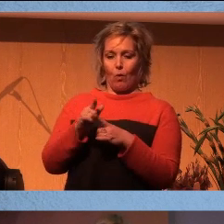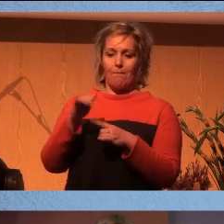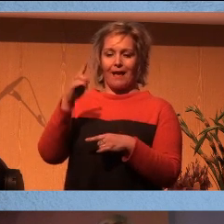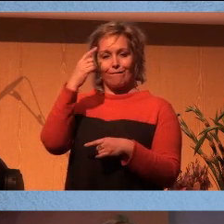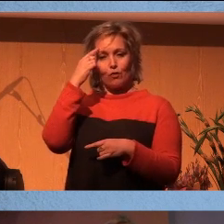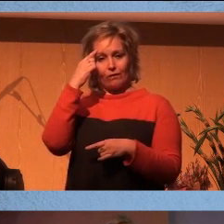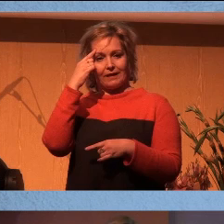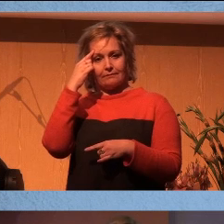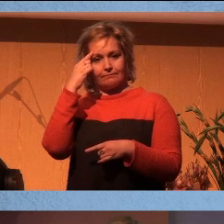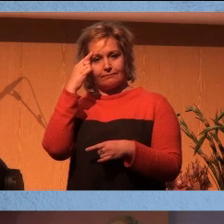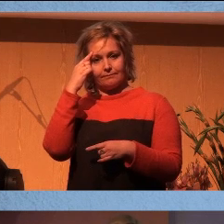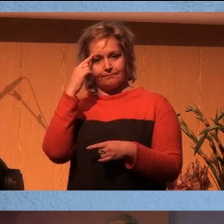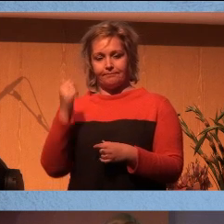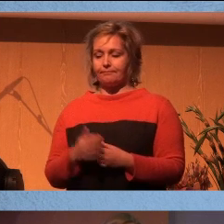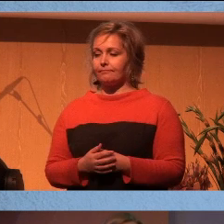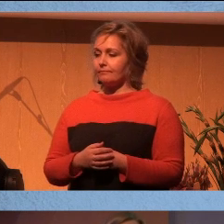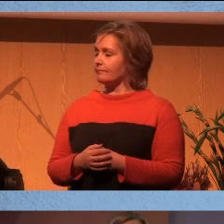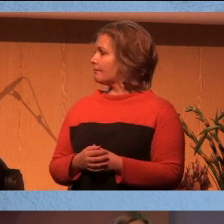fornuftig bruk av helsetjenestene våre.